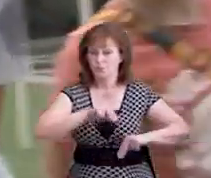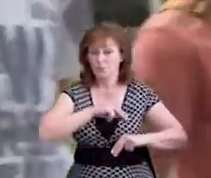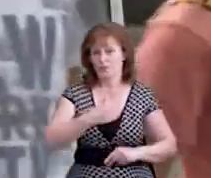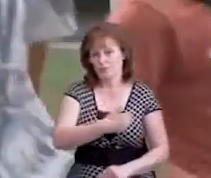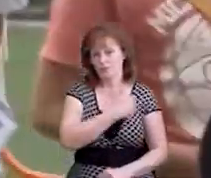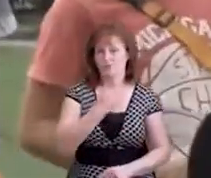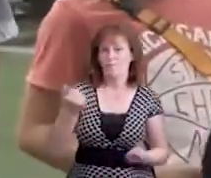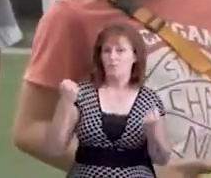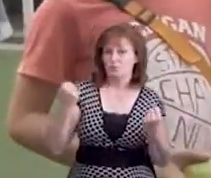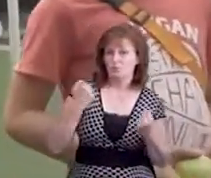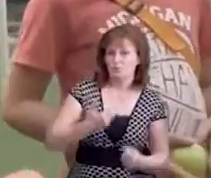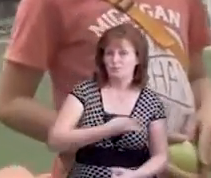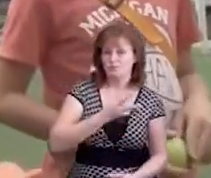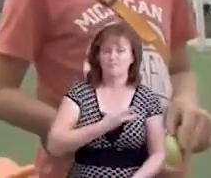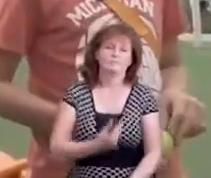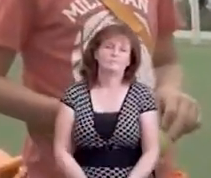трудами. За фізкультурою.